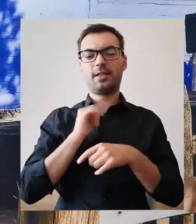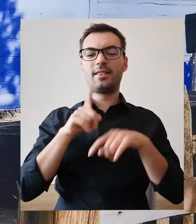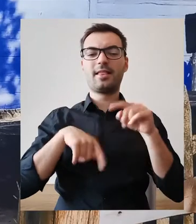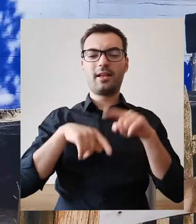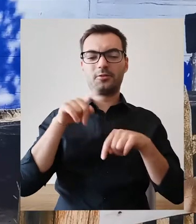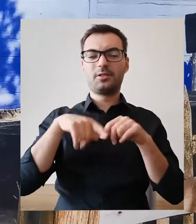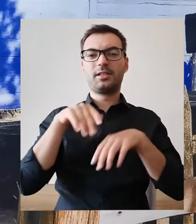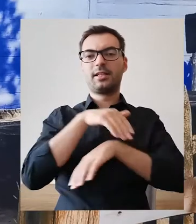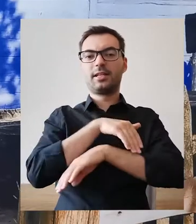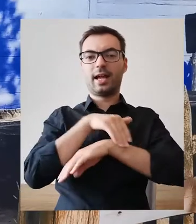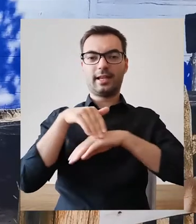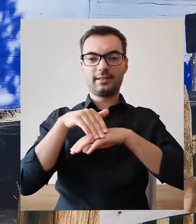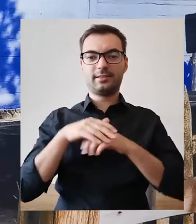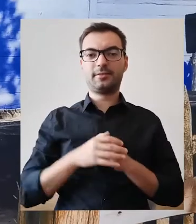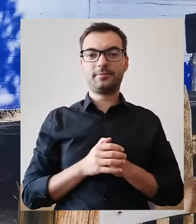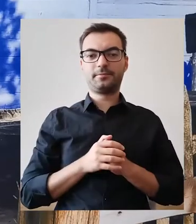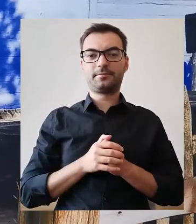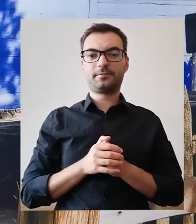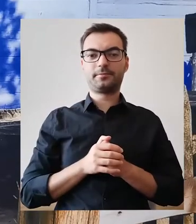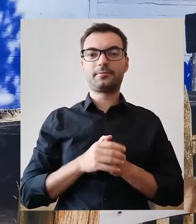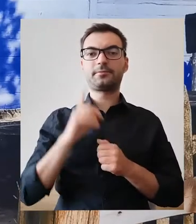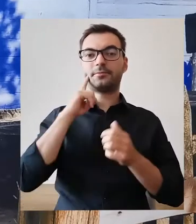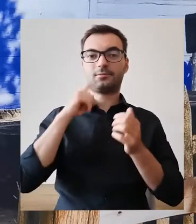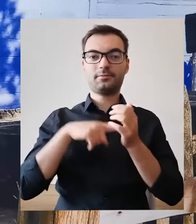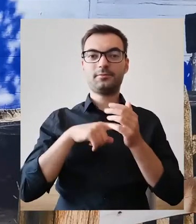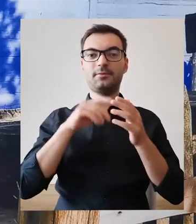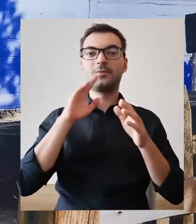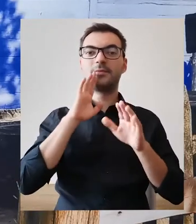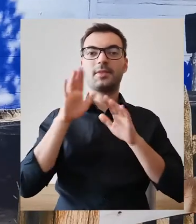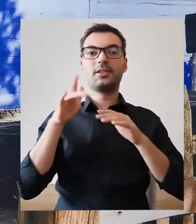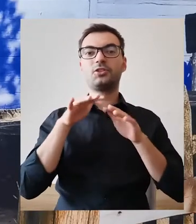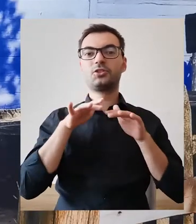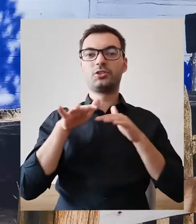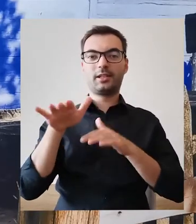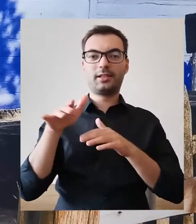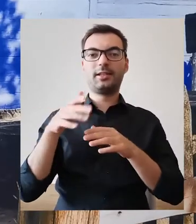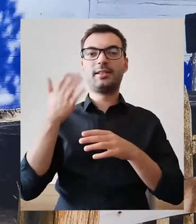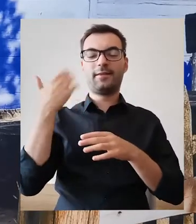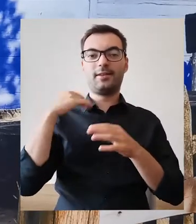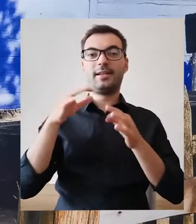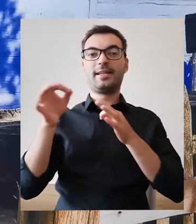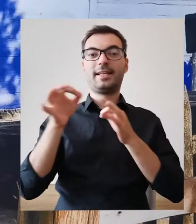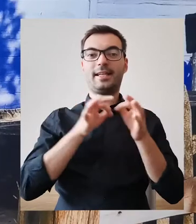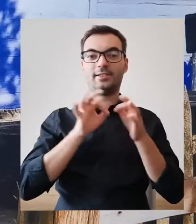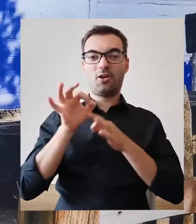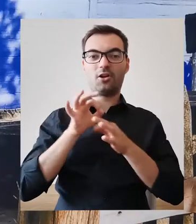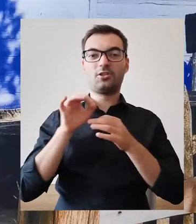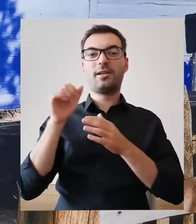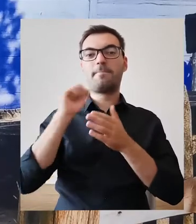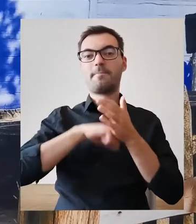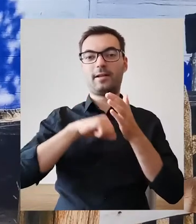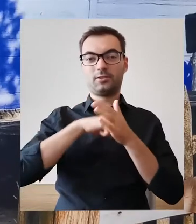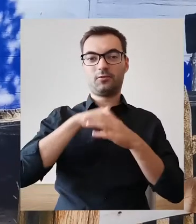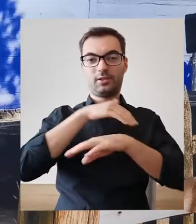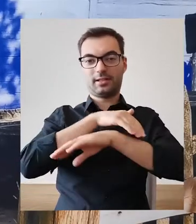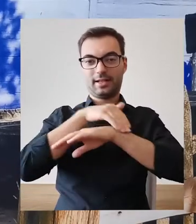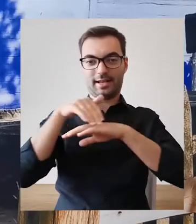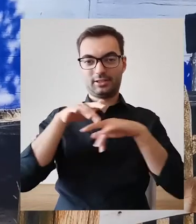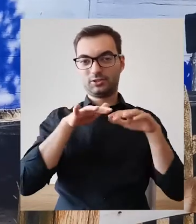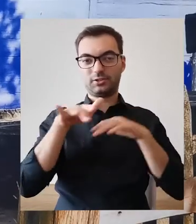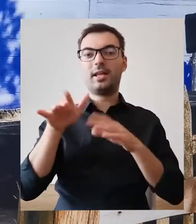naturalnymi granicami z taką właśnie rzeką pomiędzy historyczną ukrainą mazowsze ma